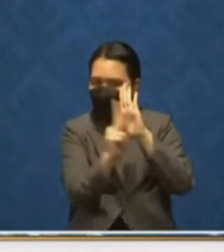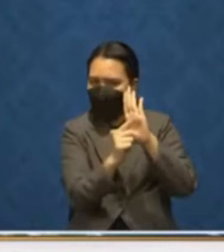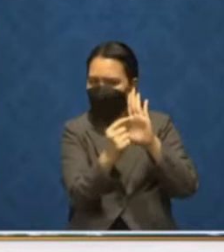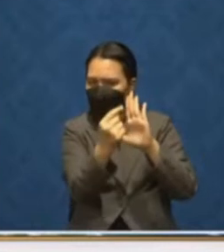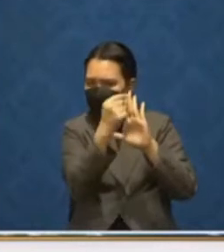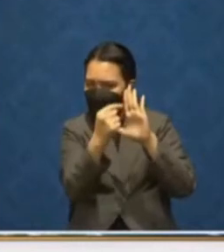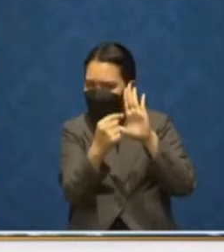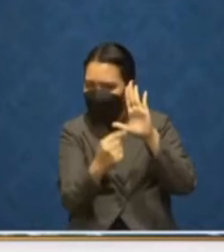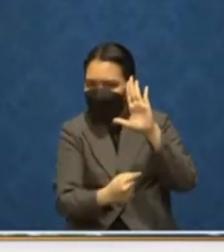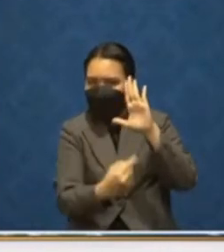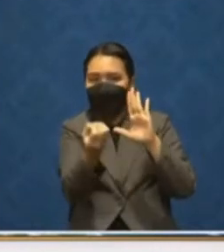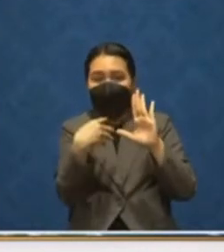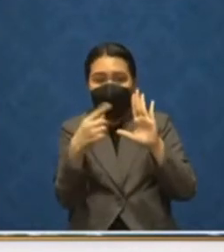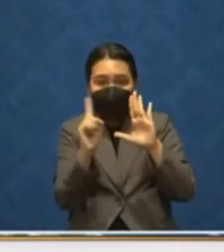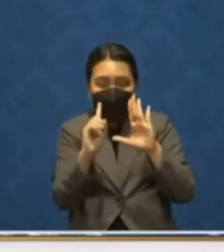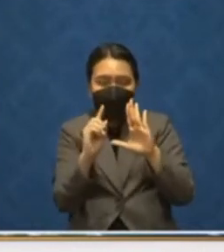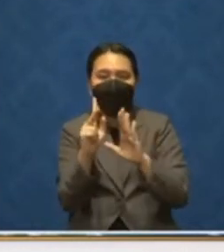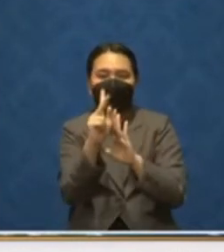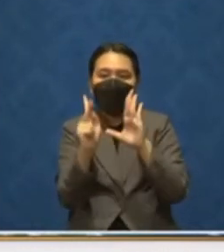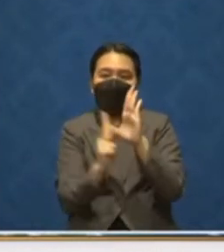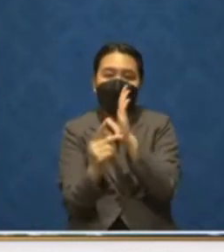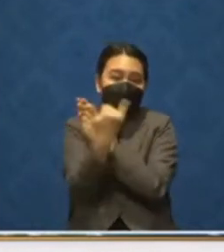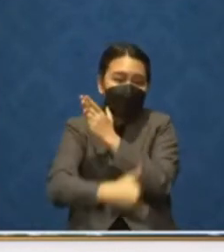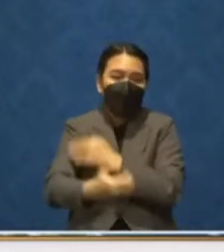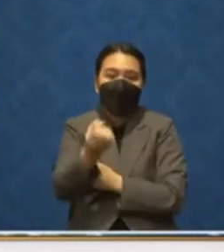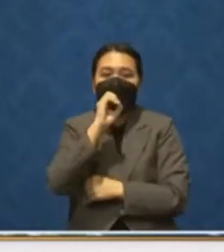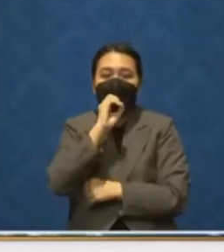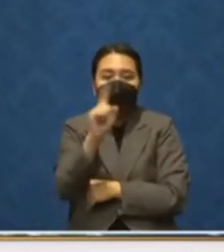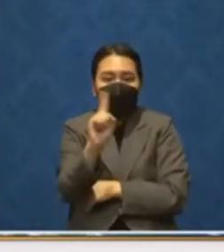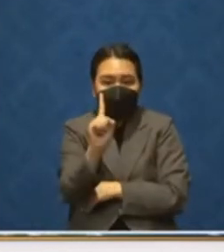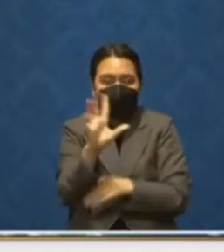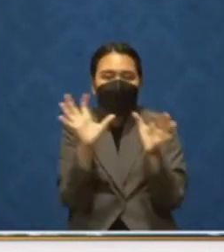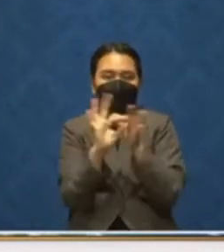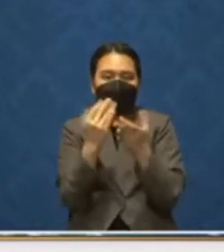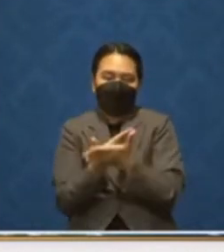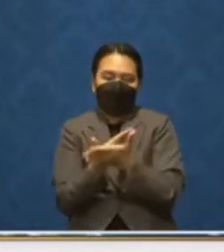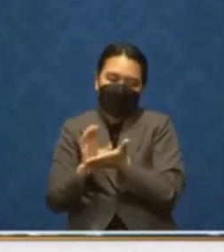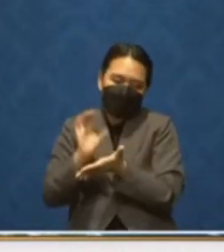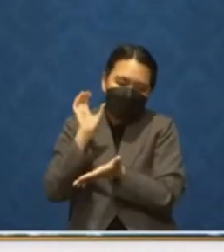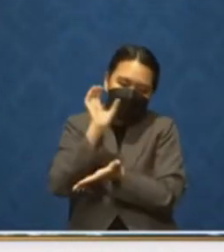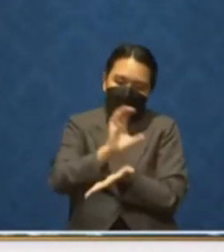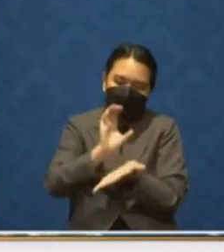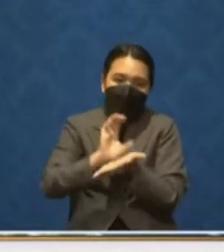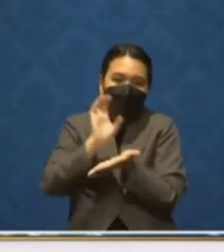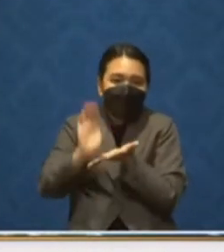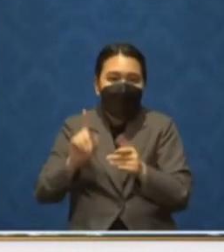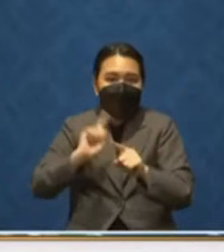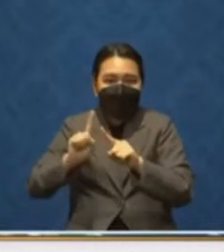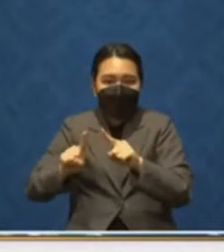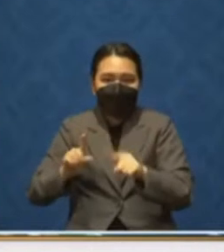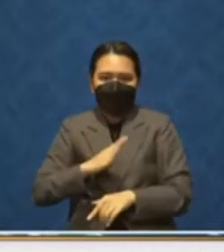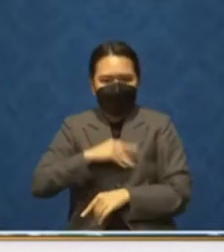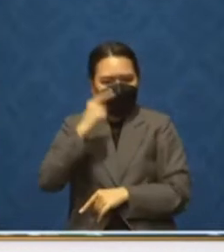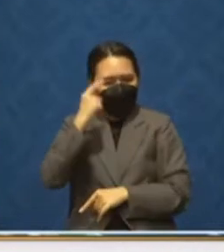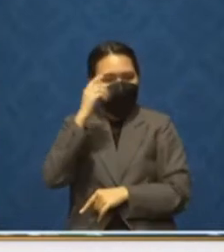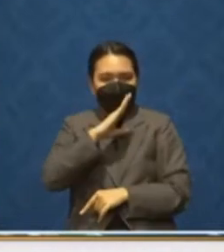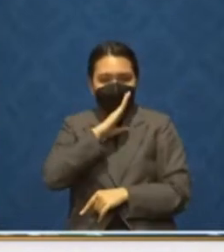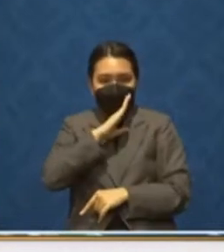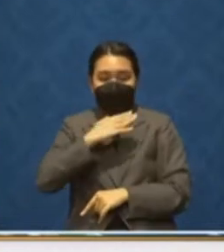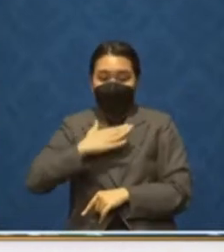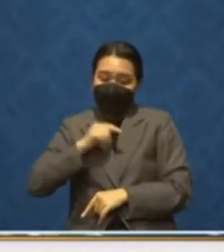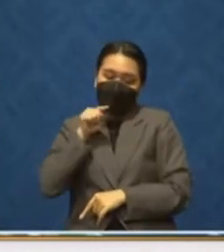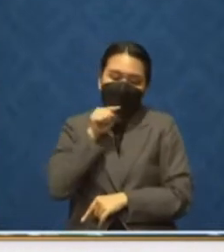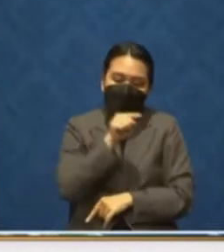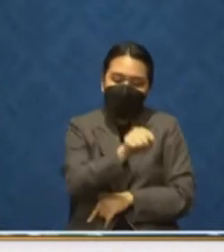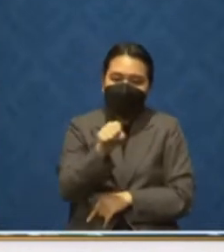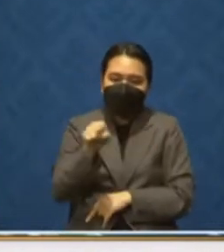เนี่ยกฎหมายระหว่างประเทศเพราะว่าไงต่างเพศได้ในเรื่องการลงทุนผมเกรงว่าถ้าเราไปสั่งไปโน่นไปนี่นะครับมันก็